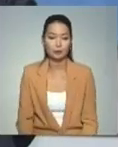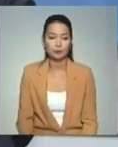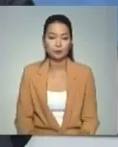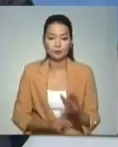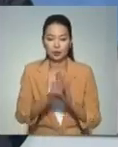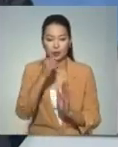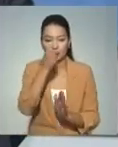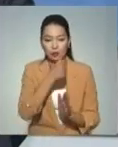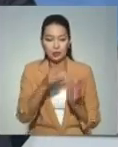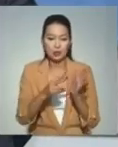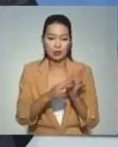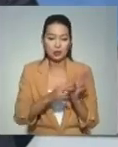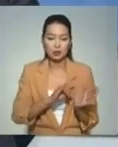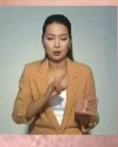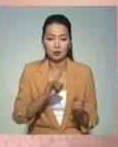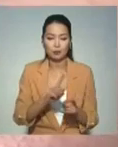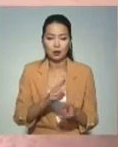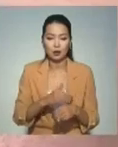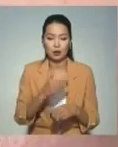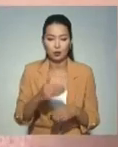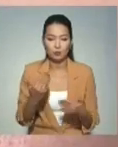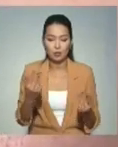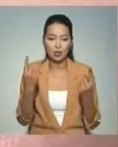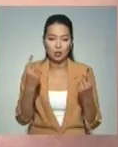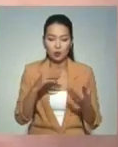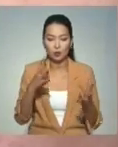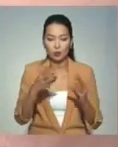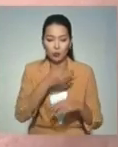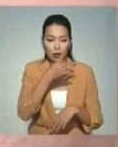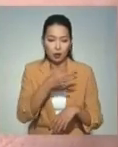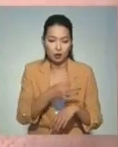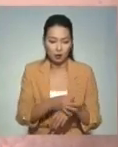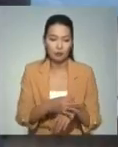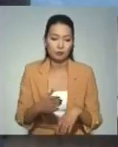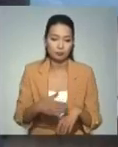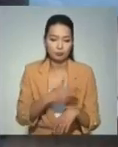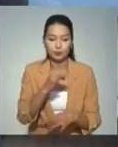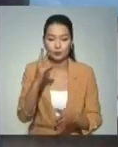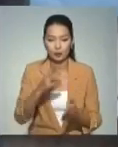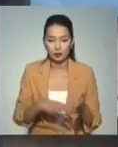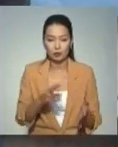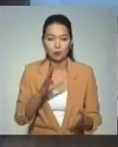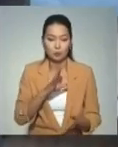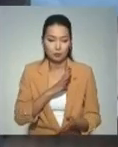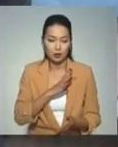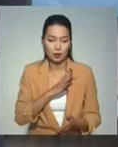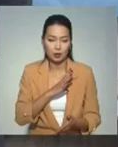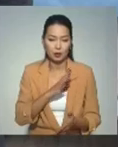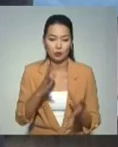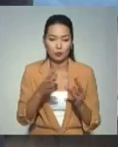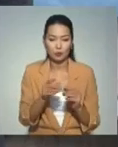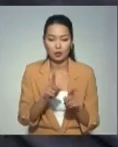басынан бері 8 авиакомпания кешіктірілген үшін ірі көлемде әкімшілік жауапкершілікке тартылып айыппұл салынған. Рейс